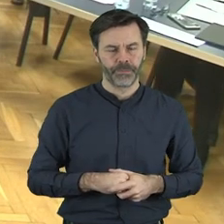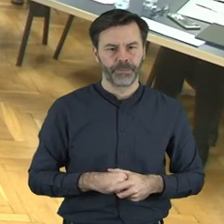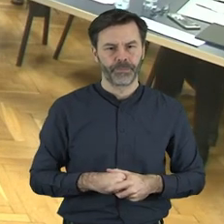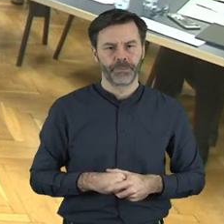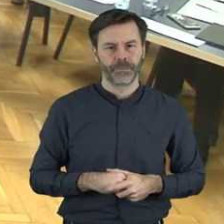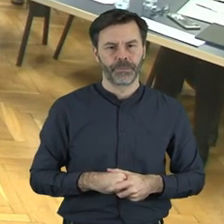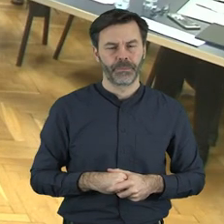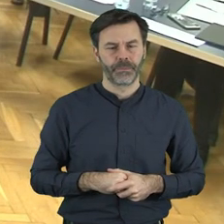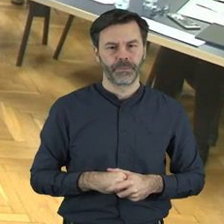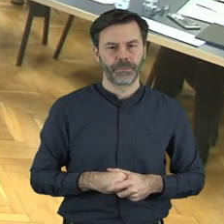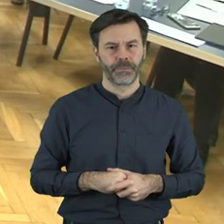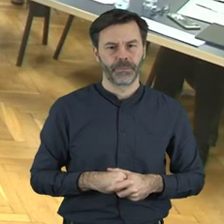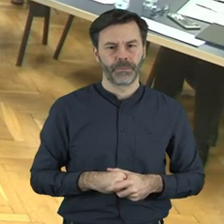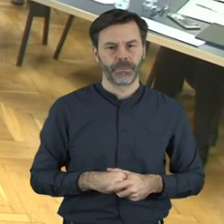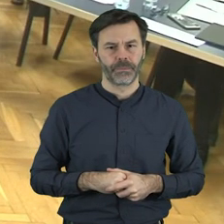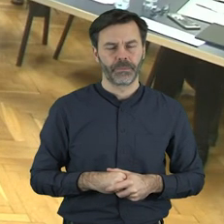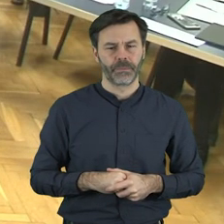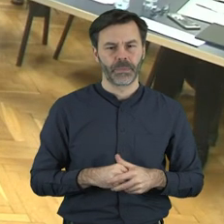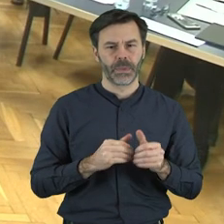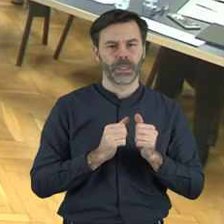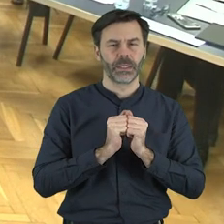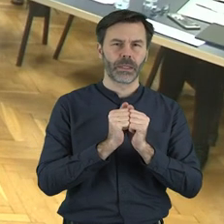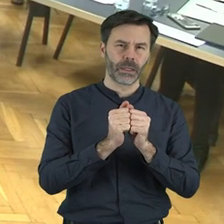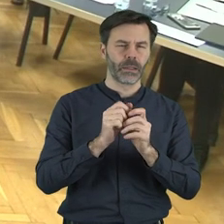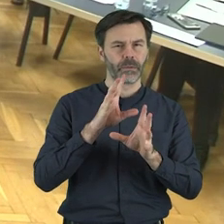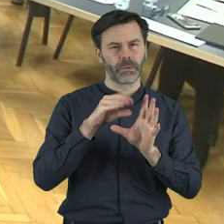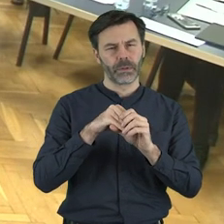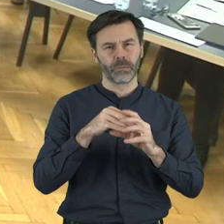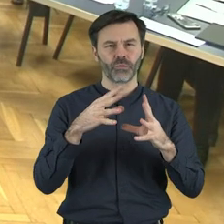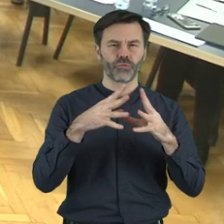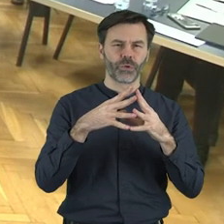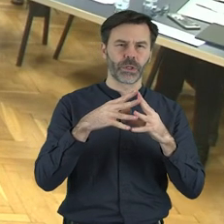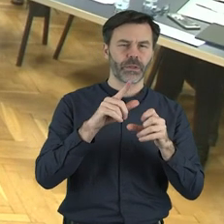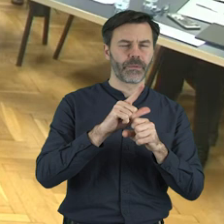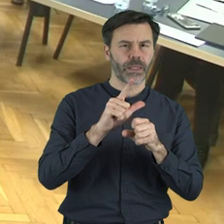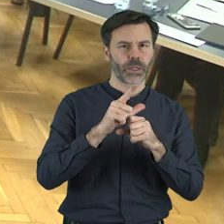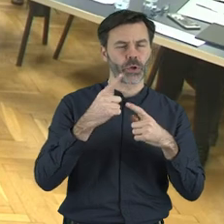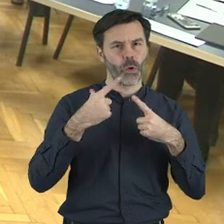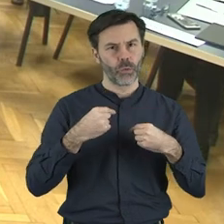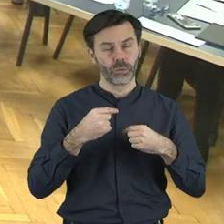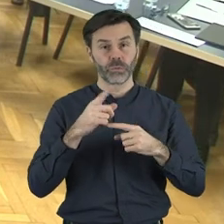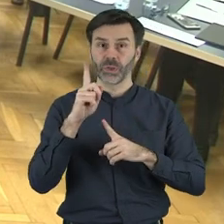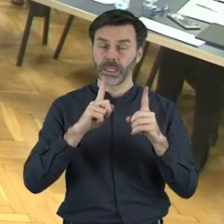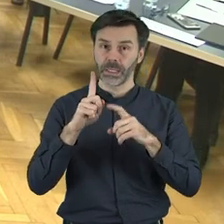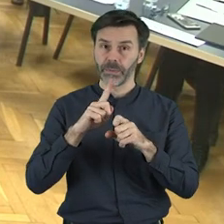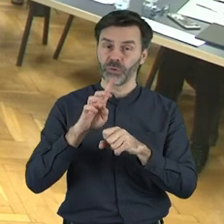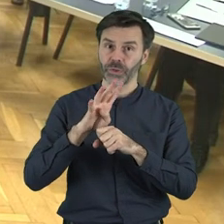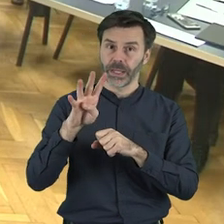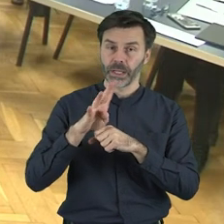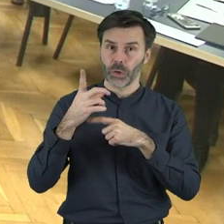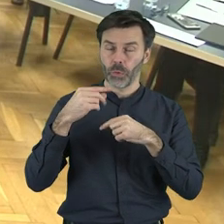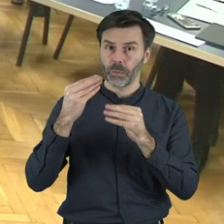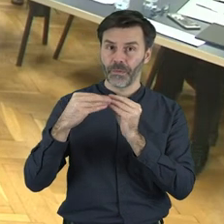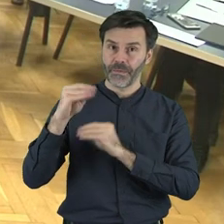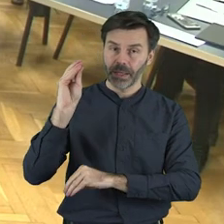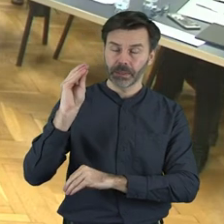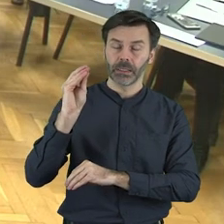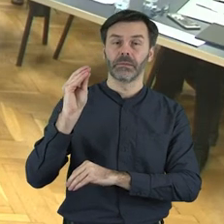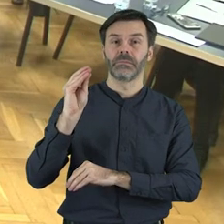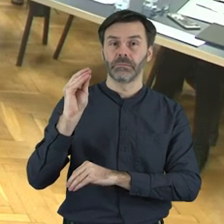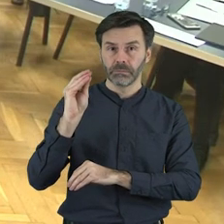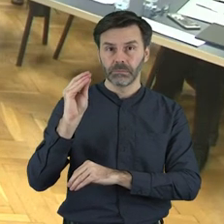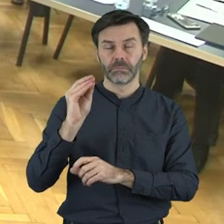osób, 12-14, niekiedy więcej. Przyjrzyjmy się zatem bliżej poszczególnym LGD. Obszar Zielonej Energii